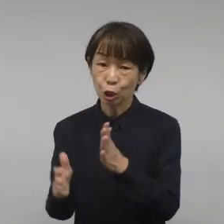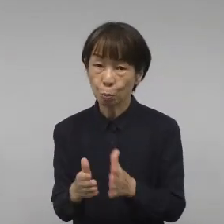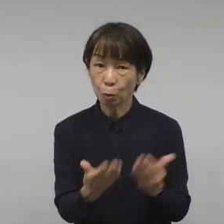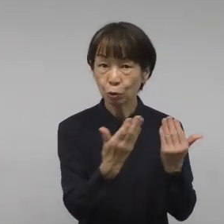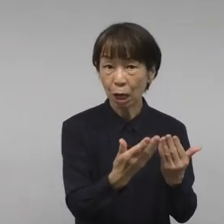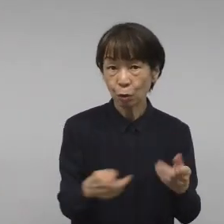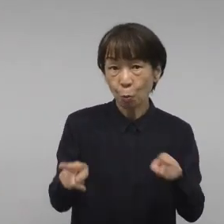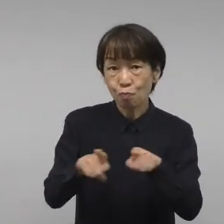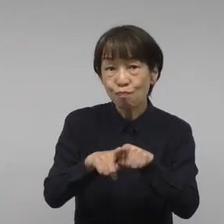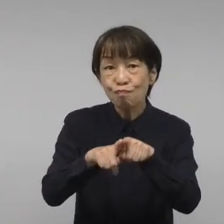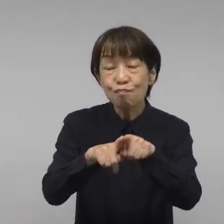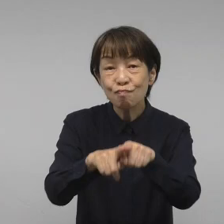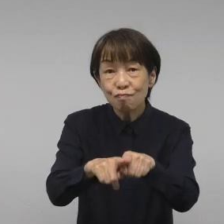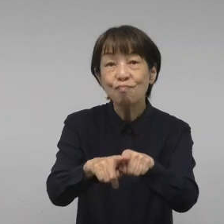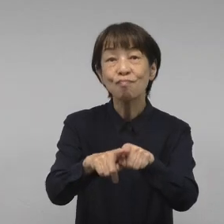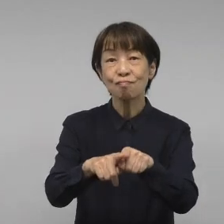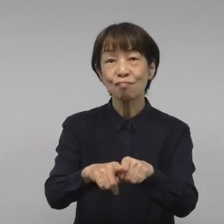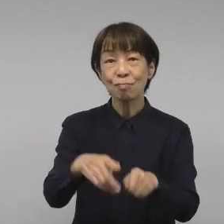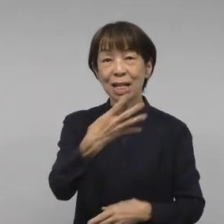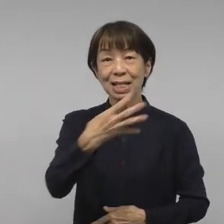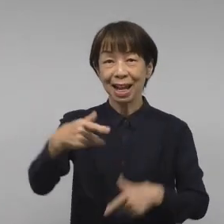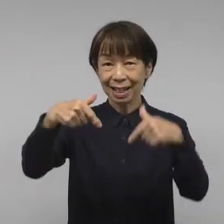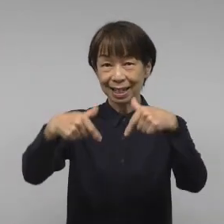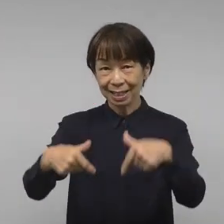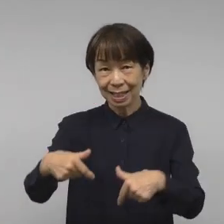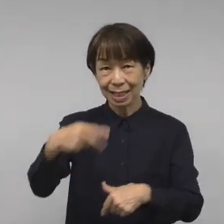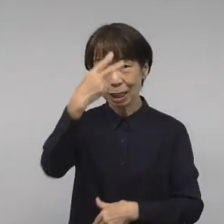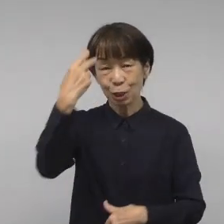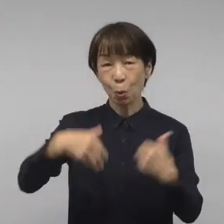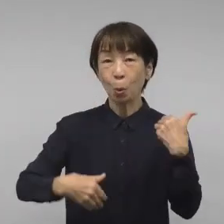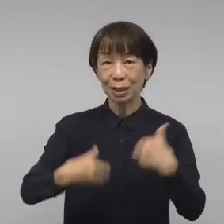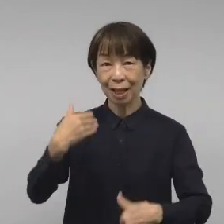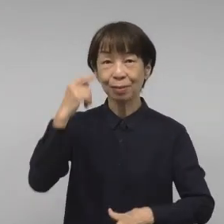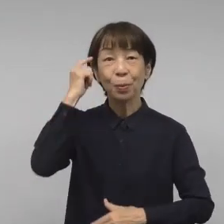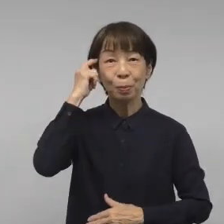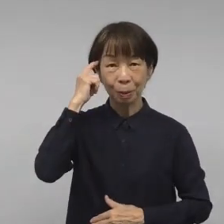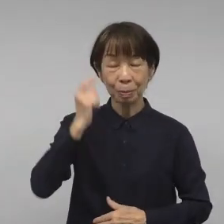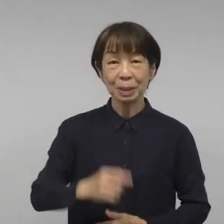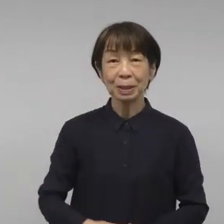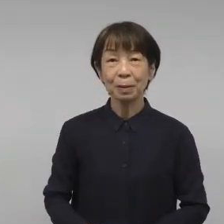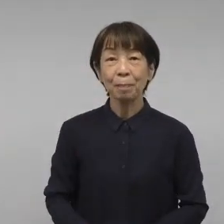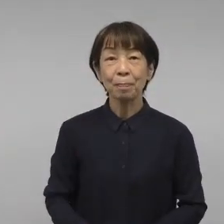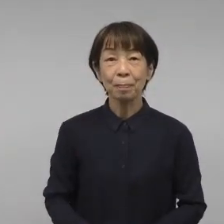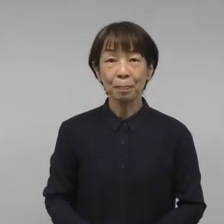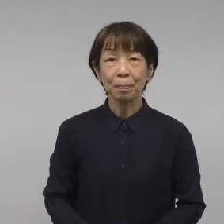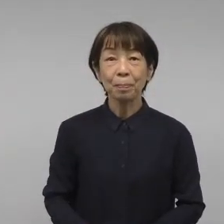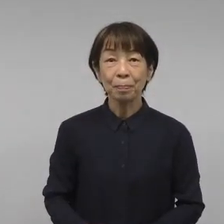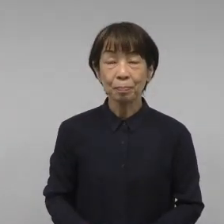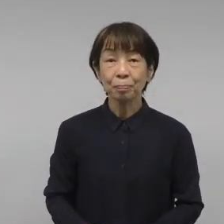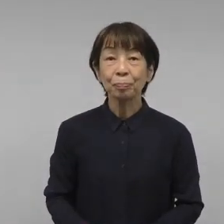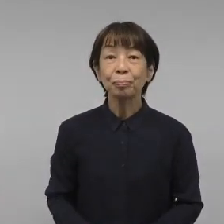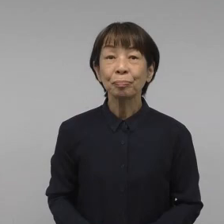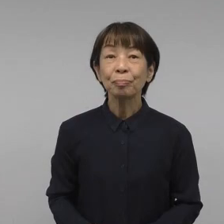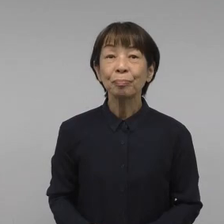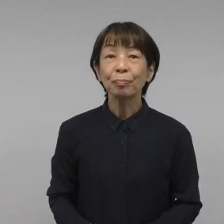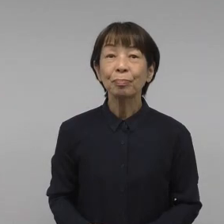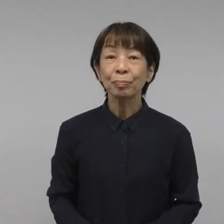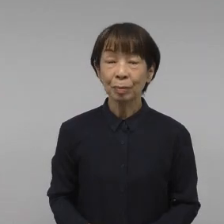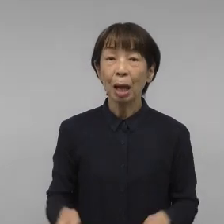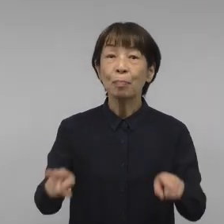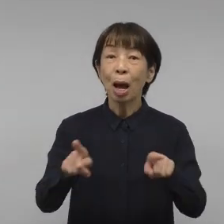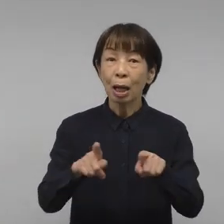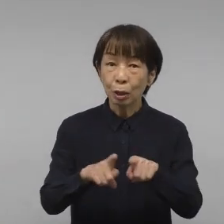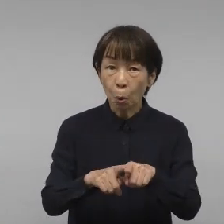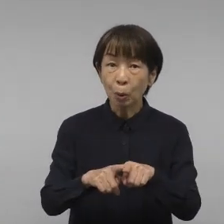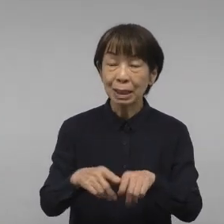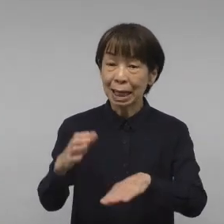ね、体現されていく掛け西なのかなというふうに思います。で、同時にですね、今回も